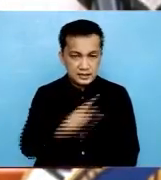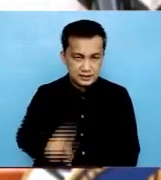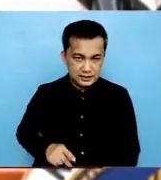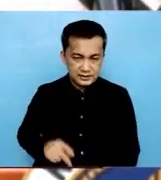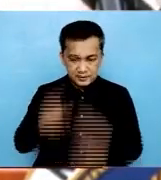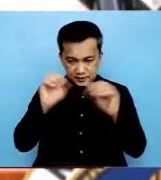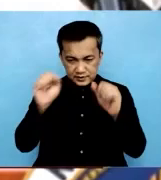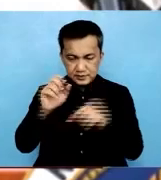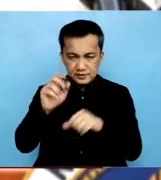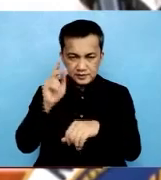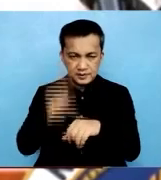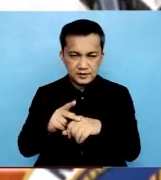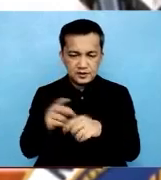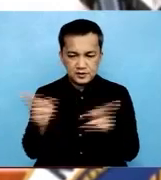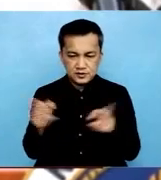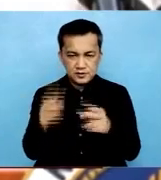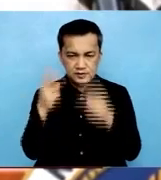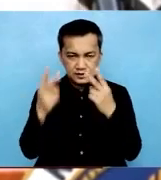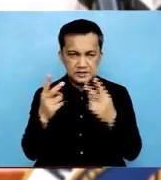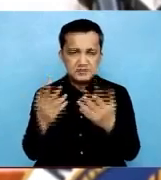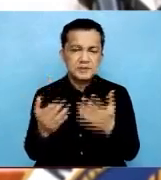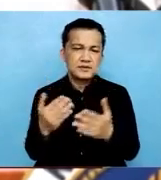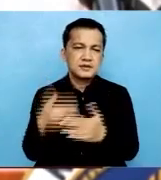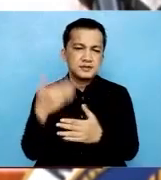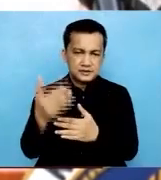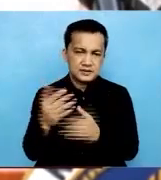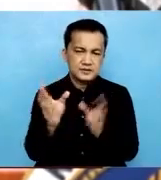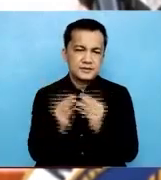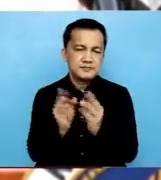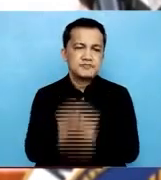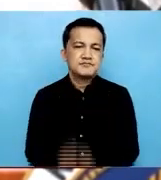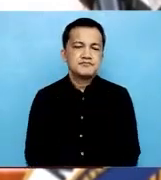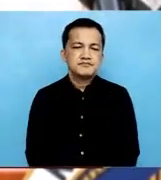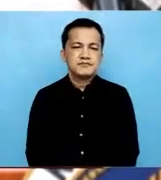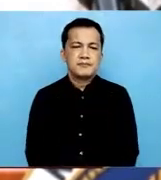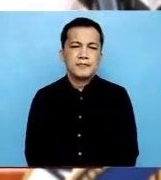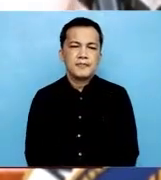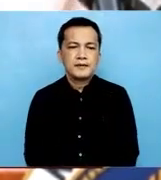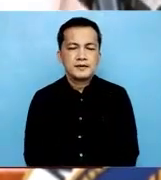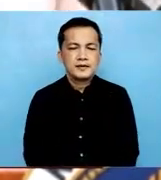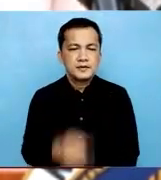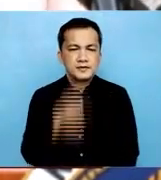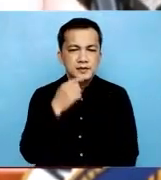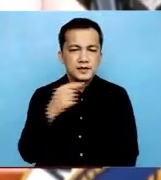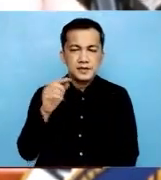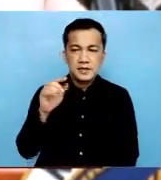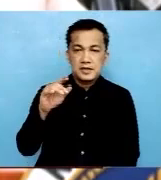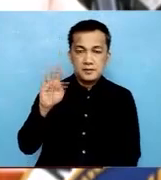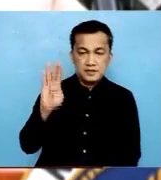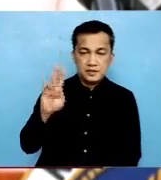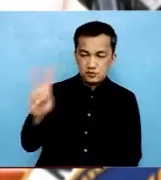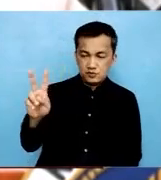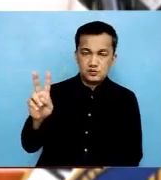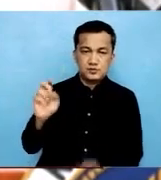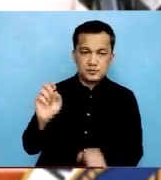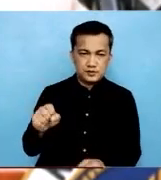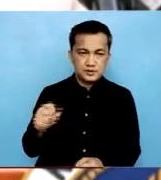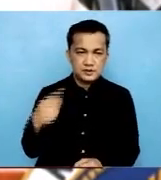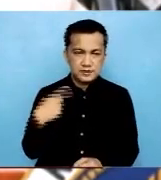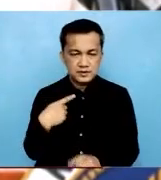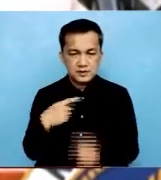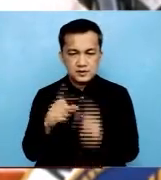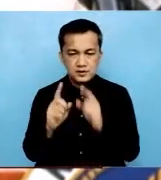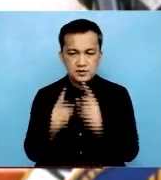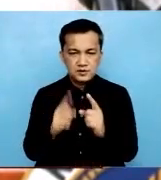maikling pagbisita, maaring sa susunod na lang daw ang meeting. Pero ayon kay PBBM, maaaring magkaroon sila ng pag-uusap ni